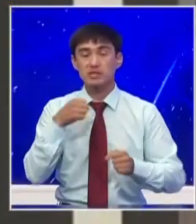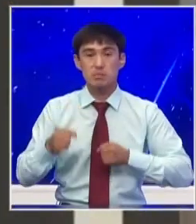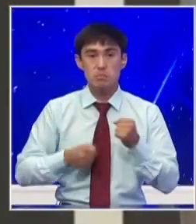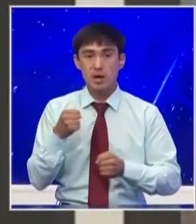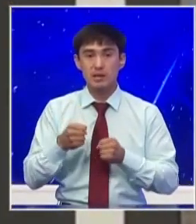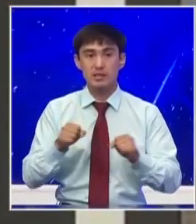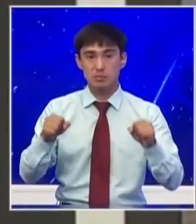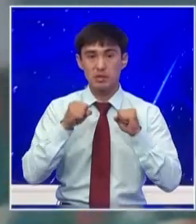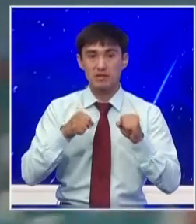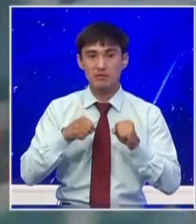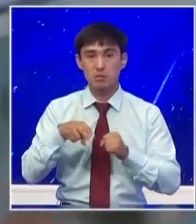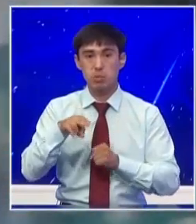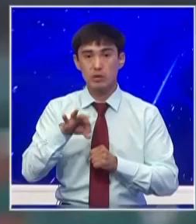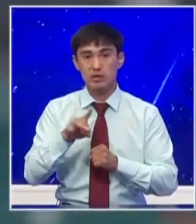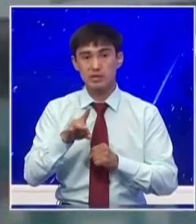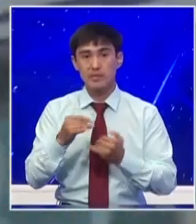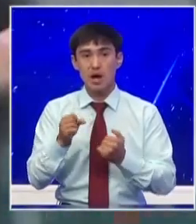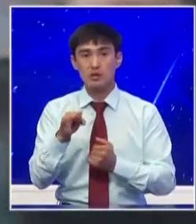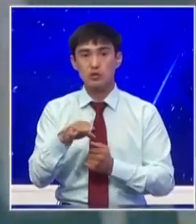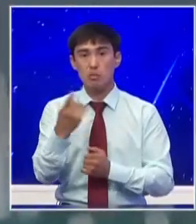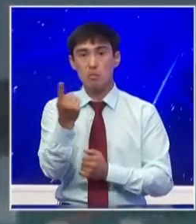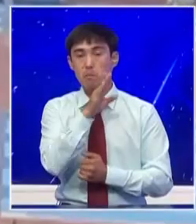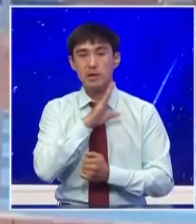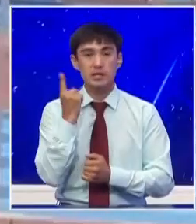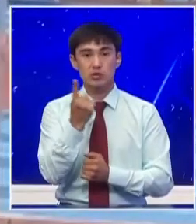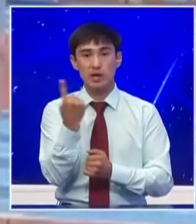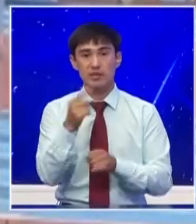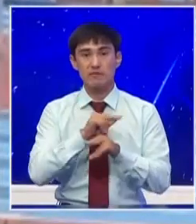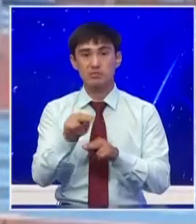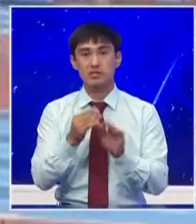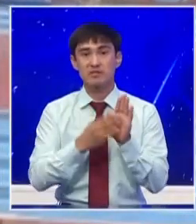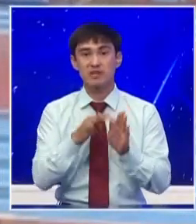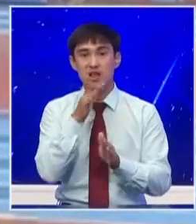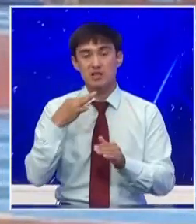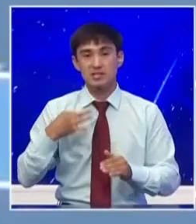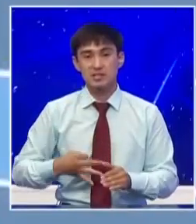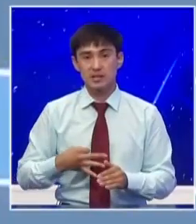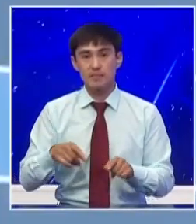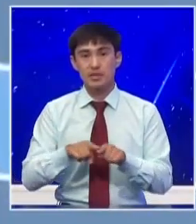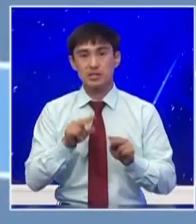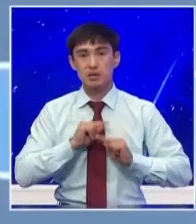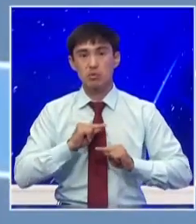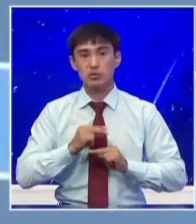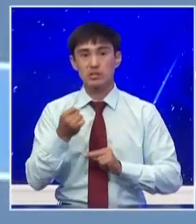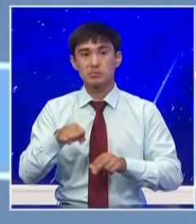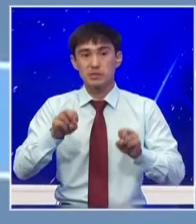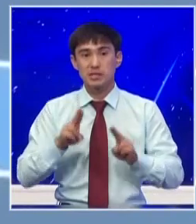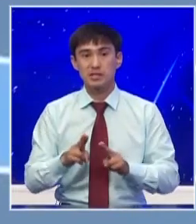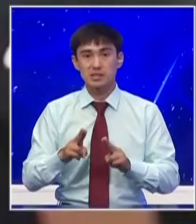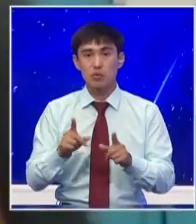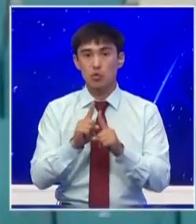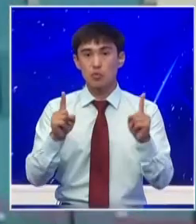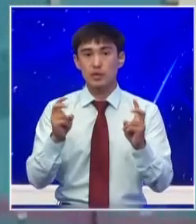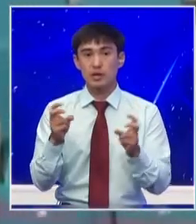на спортивные протезы. Айсулу мать-одиночка, одна воспитывает 9-летнего сына. Также работает IT-специалистом в